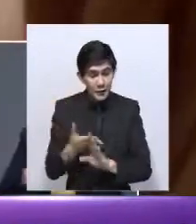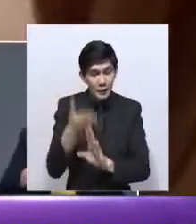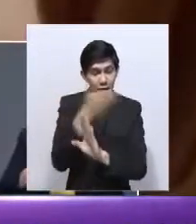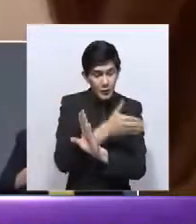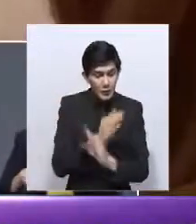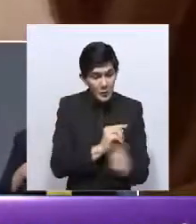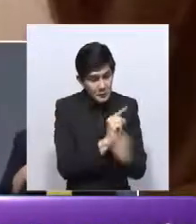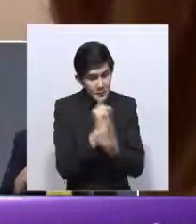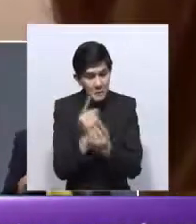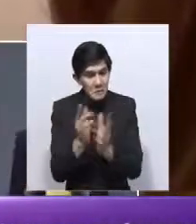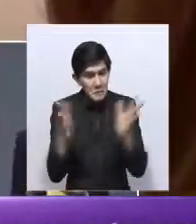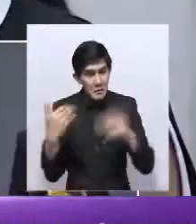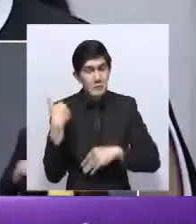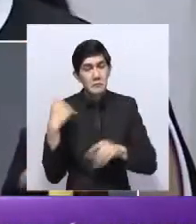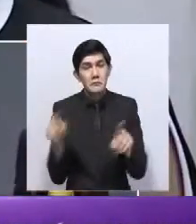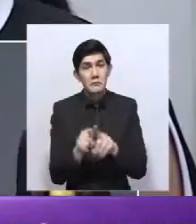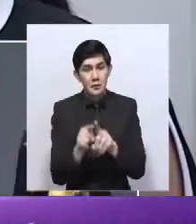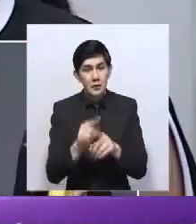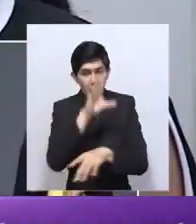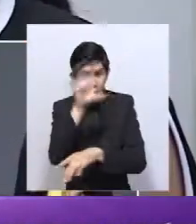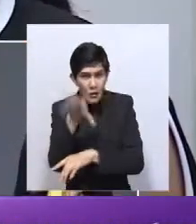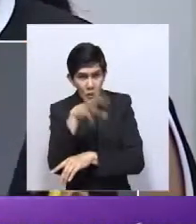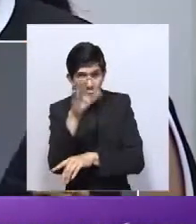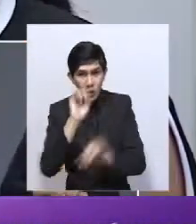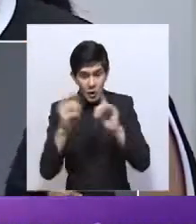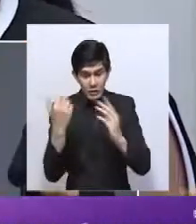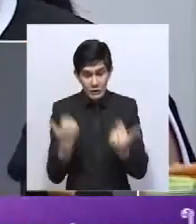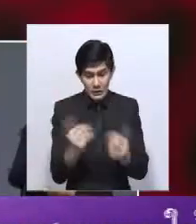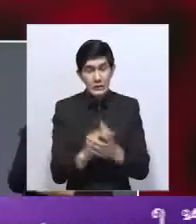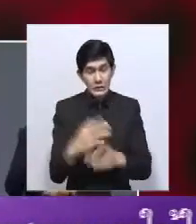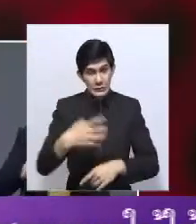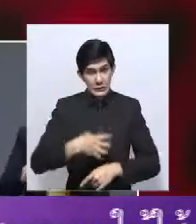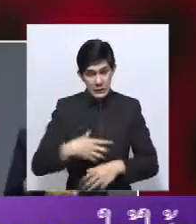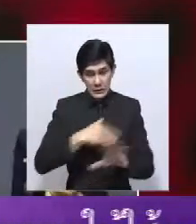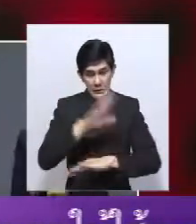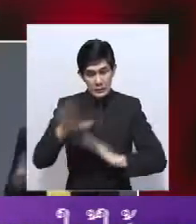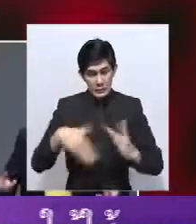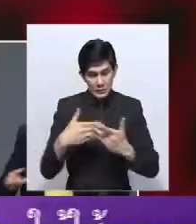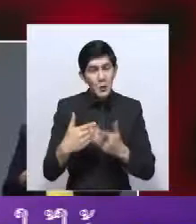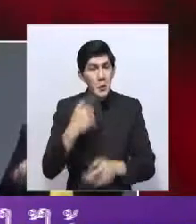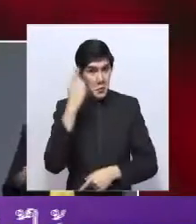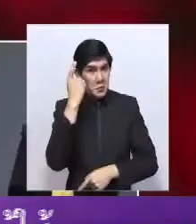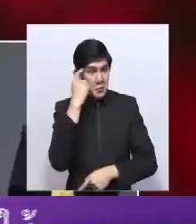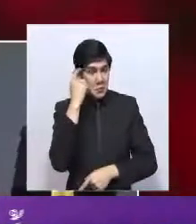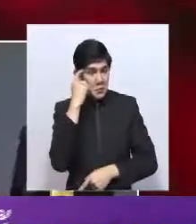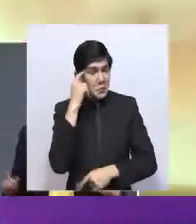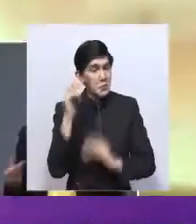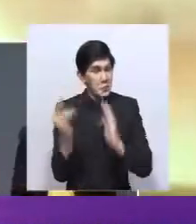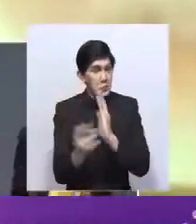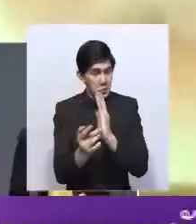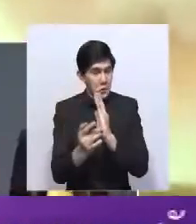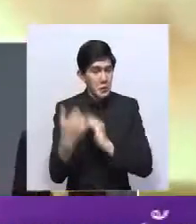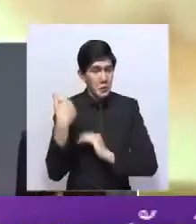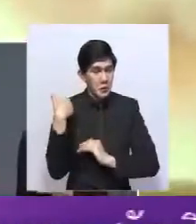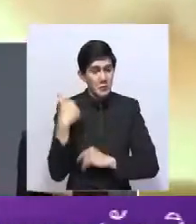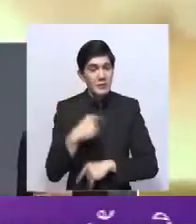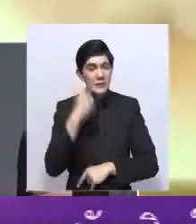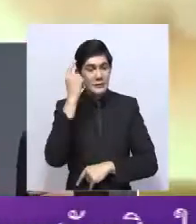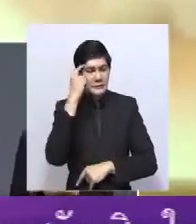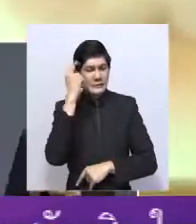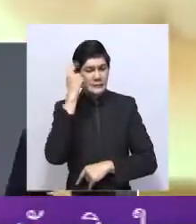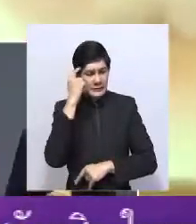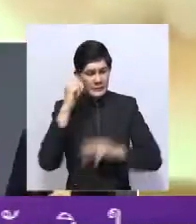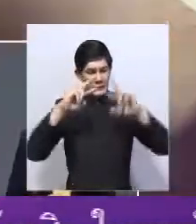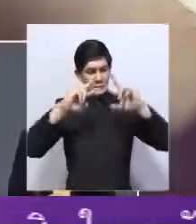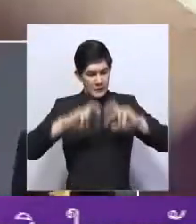ก็มีอยู่แล้วก็มีมากขึ้นซึ่งเรื่องการหลอกลวงต่างๆนั้นอันนี้อยากให้ทุกคนรู้เท่าทันเทคโนโลยีนะคะใช้สติวิ